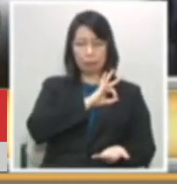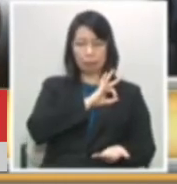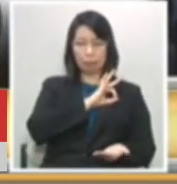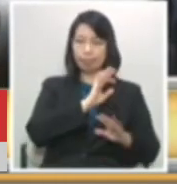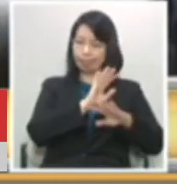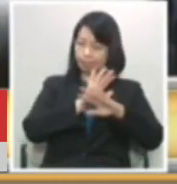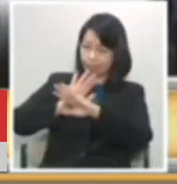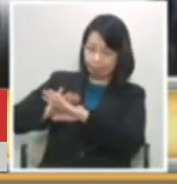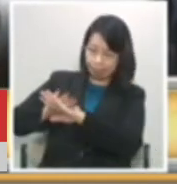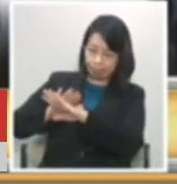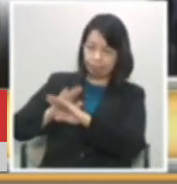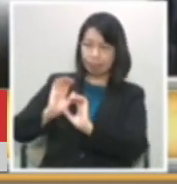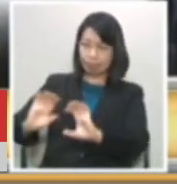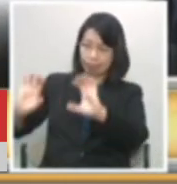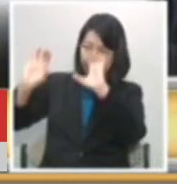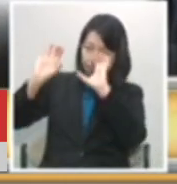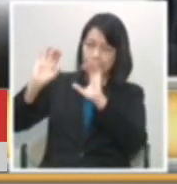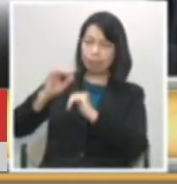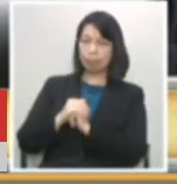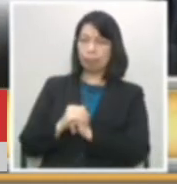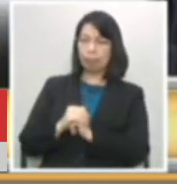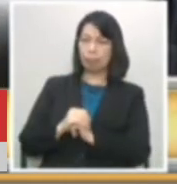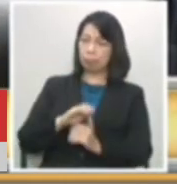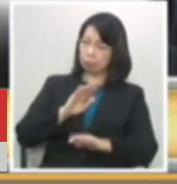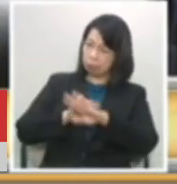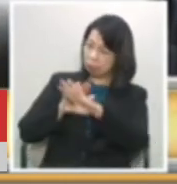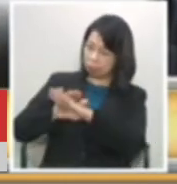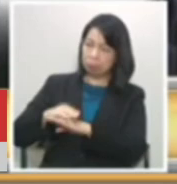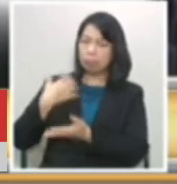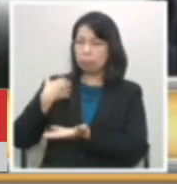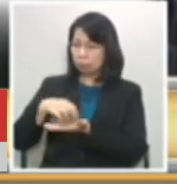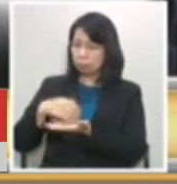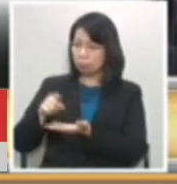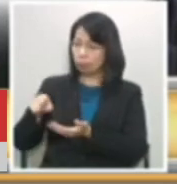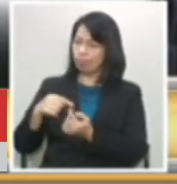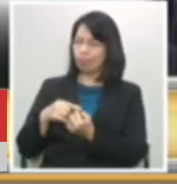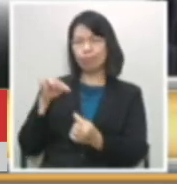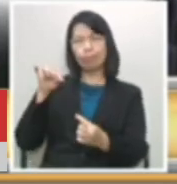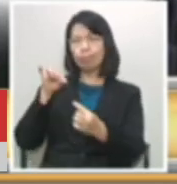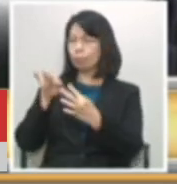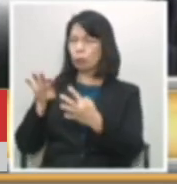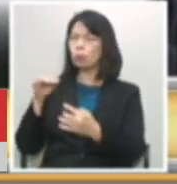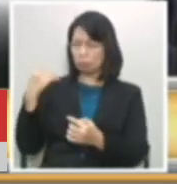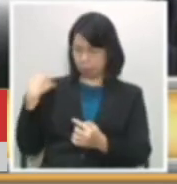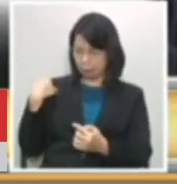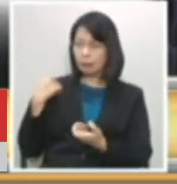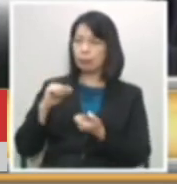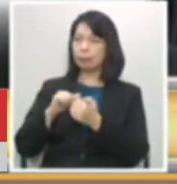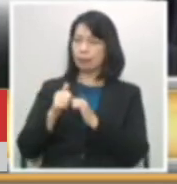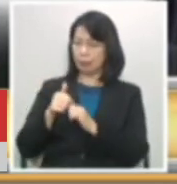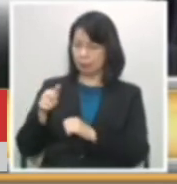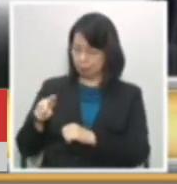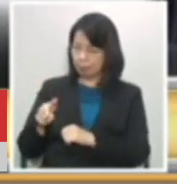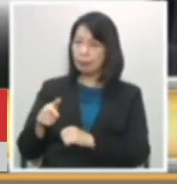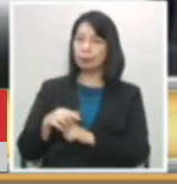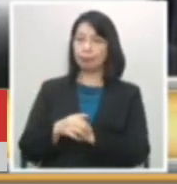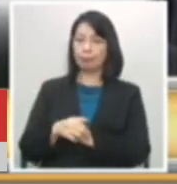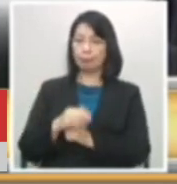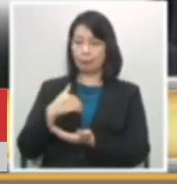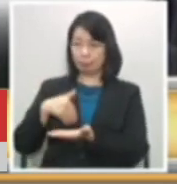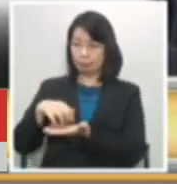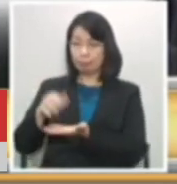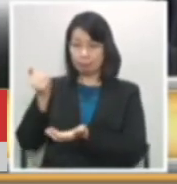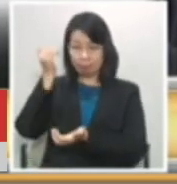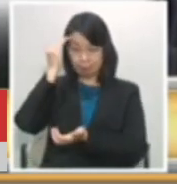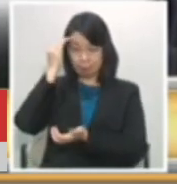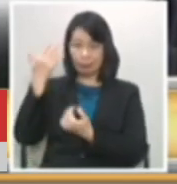เตือนชี้แนะไปถึงรัฐบาลแล้วว่ามันไม่เหมาะสมเช่นไรแต่ดูเหมือนว่ารัฐบ